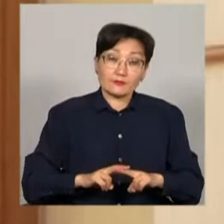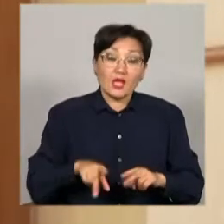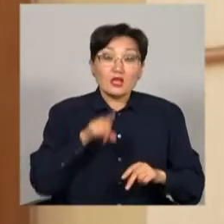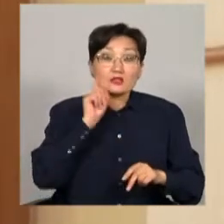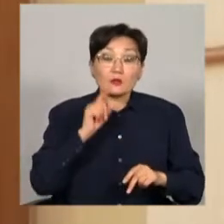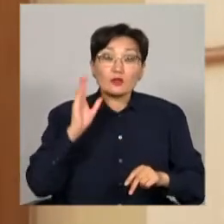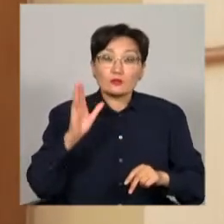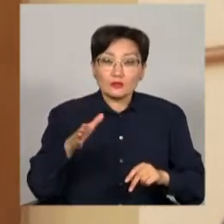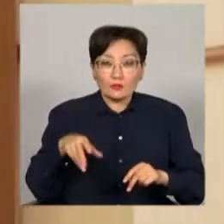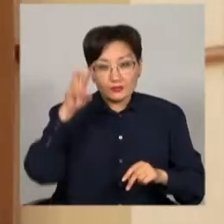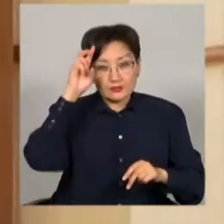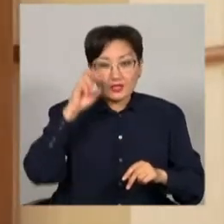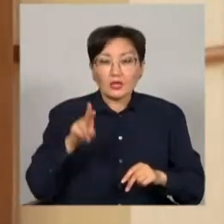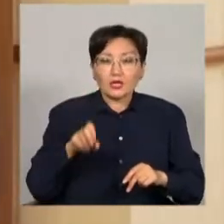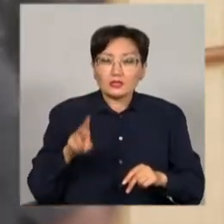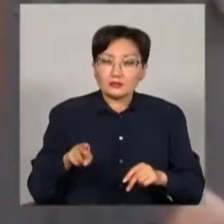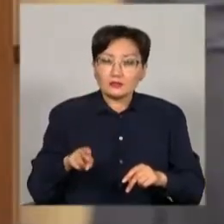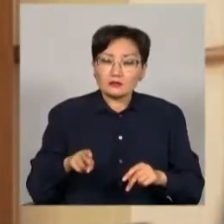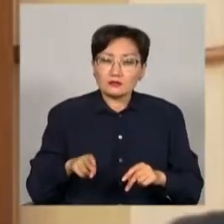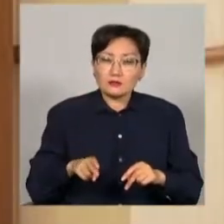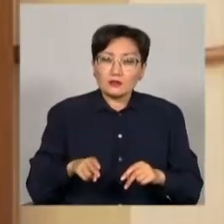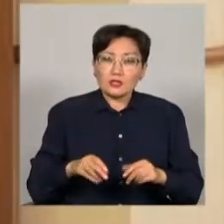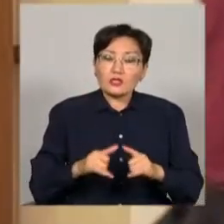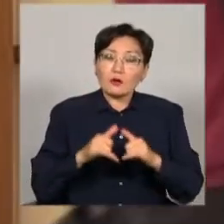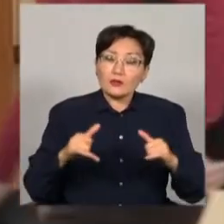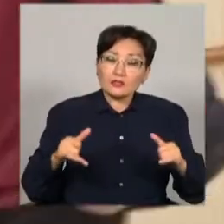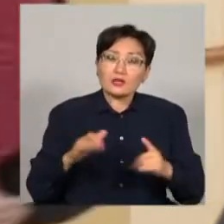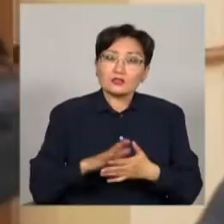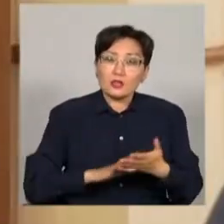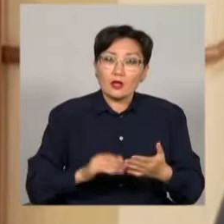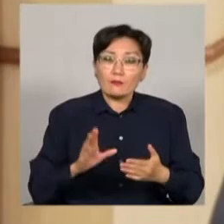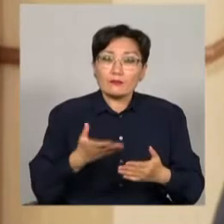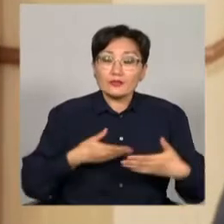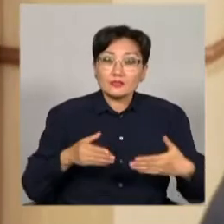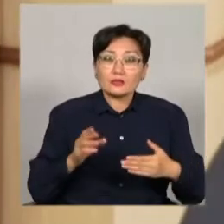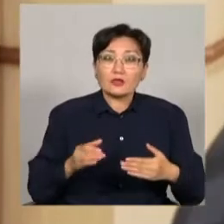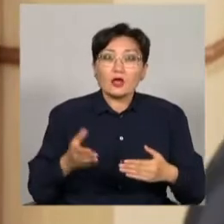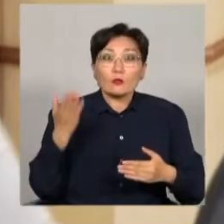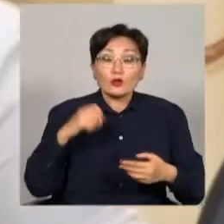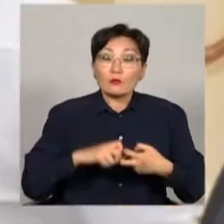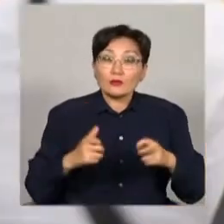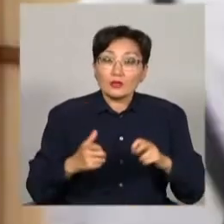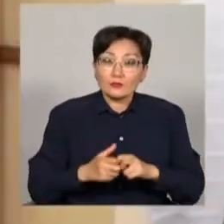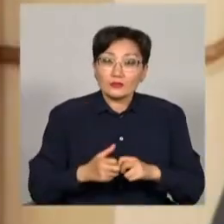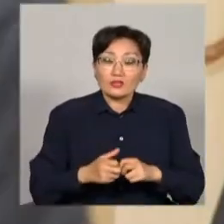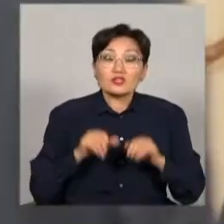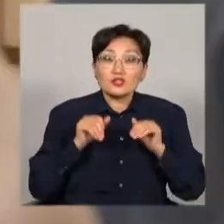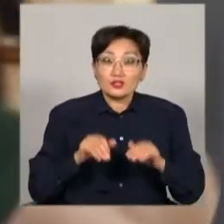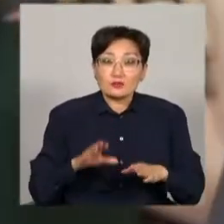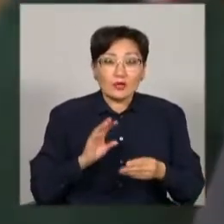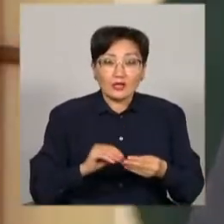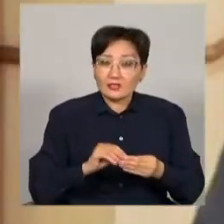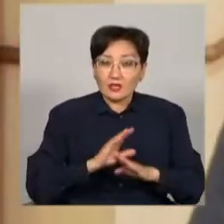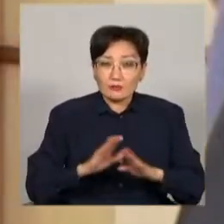жастар болашақта мемлекетті қалай дамиды ары қарай. Біз қалай бұрынғы кемшіліктерден қайталамаймыз